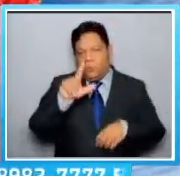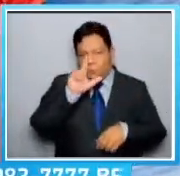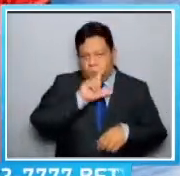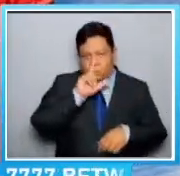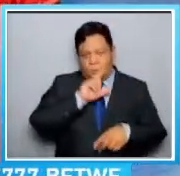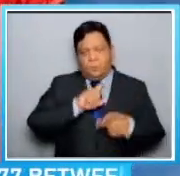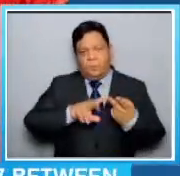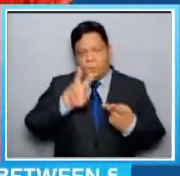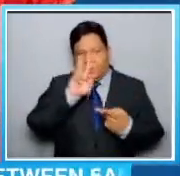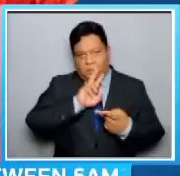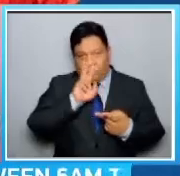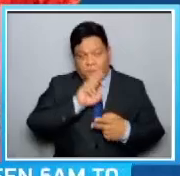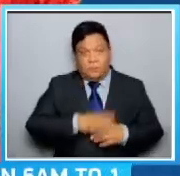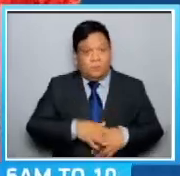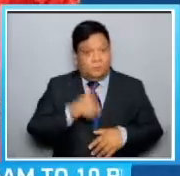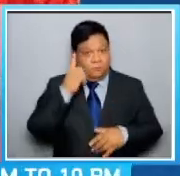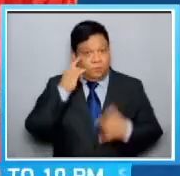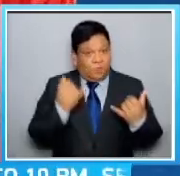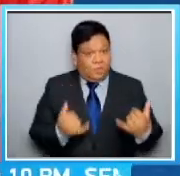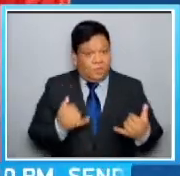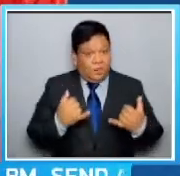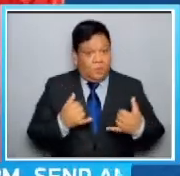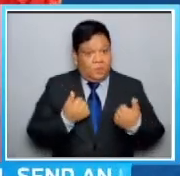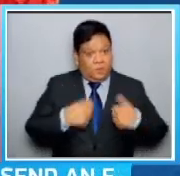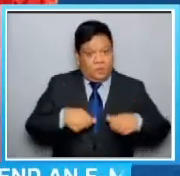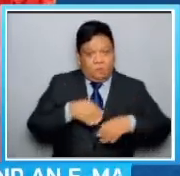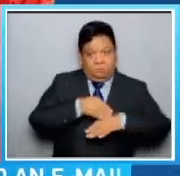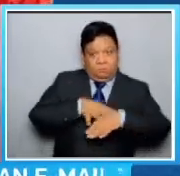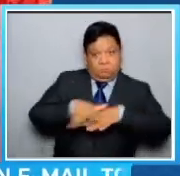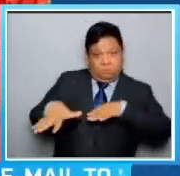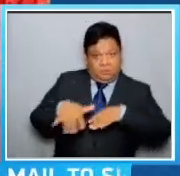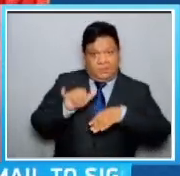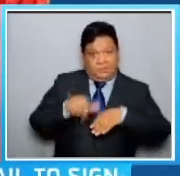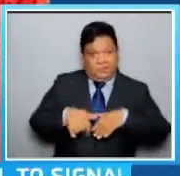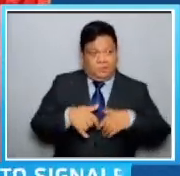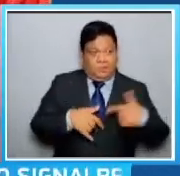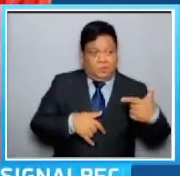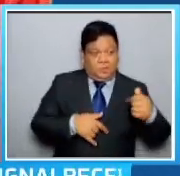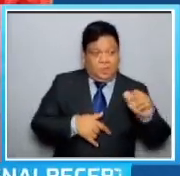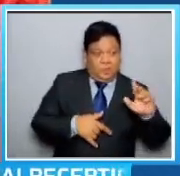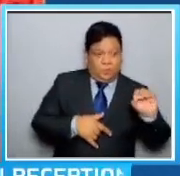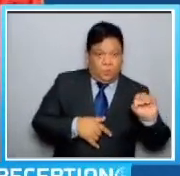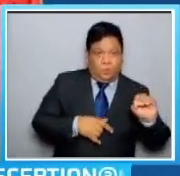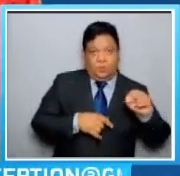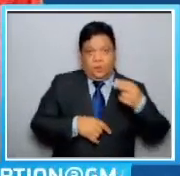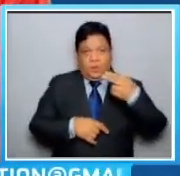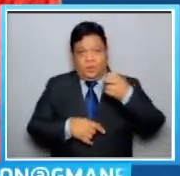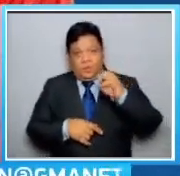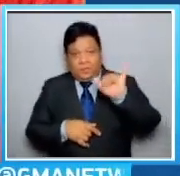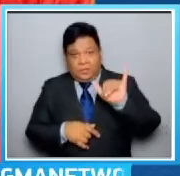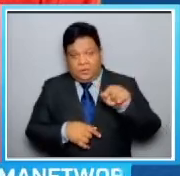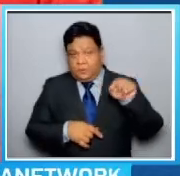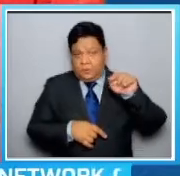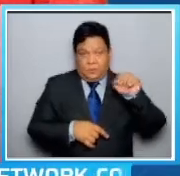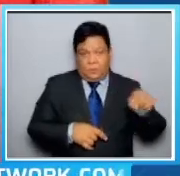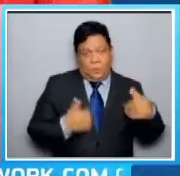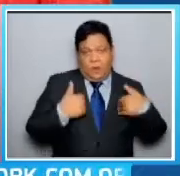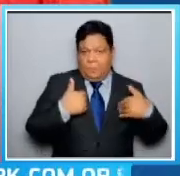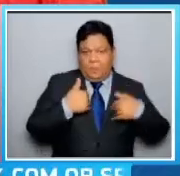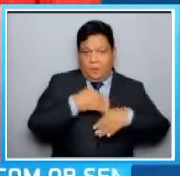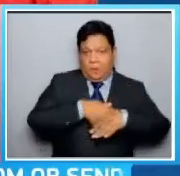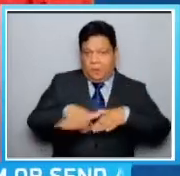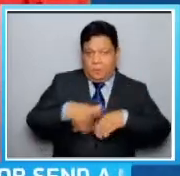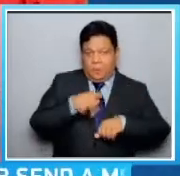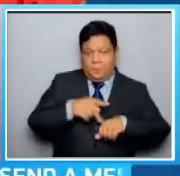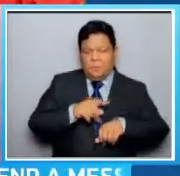ngayon, wala pang epekto sa bansa, maging yung bagyong Gardo o yung super typhoon na si Henry. Pero dapat I am ready sa mga